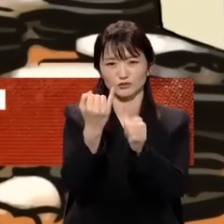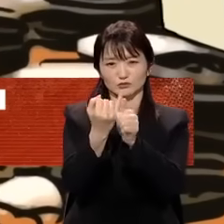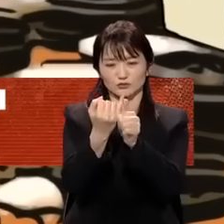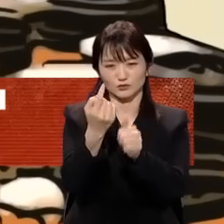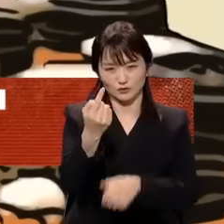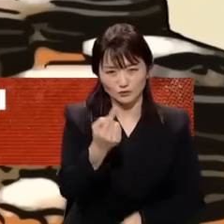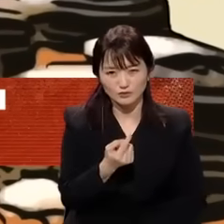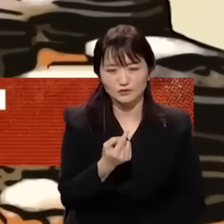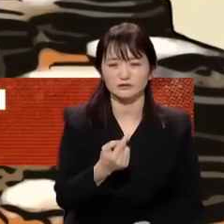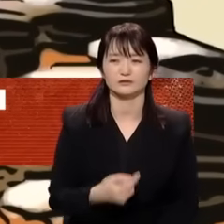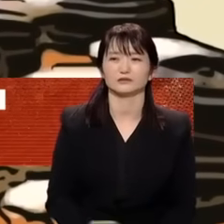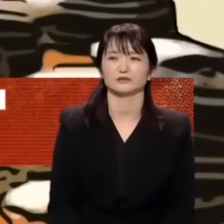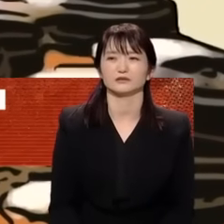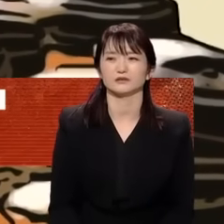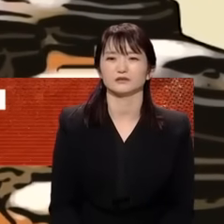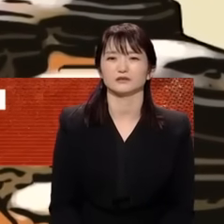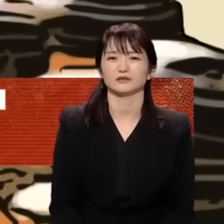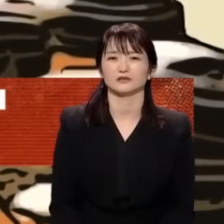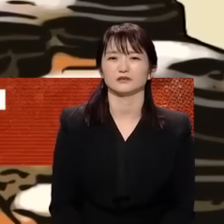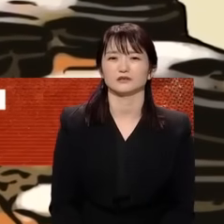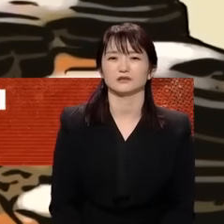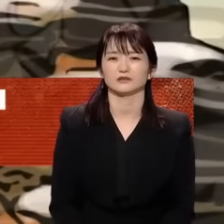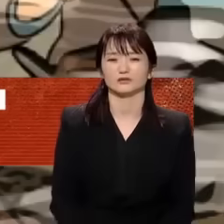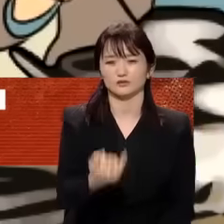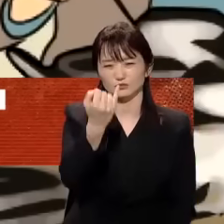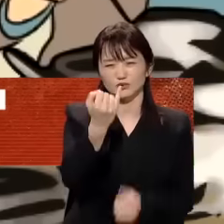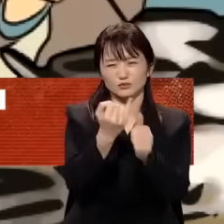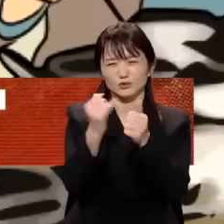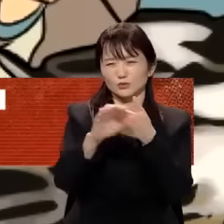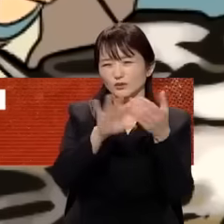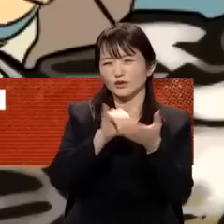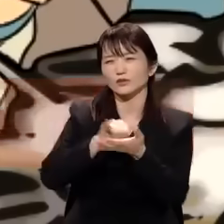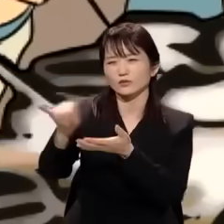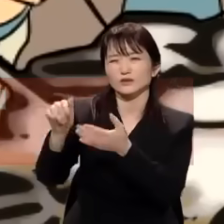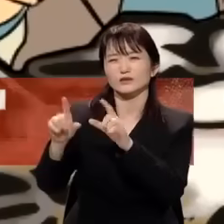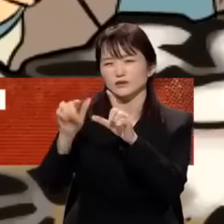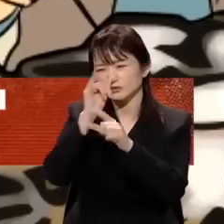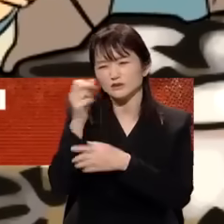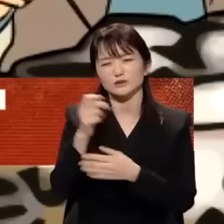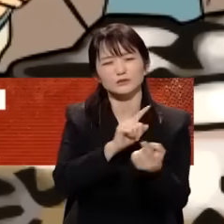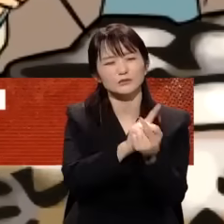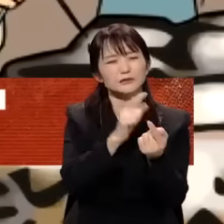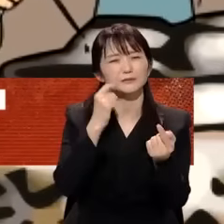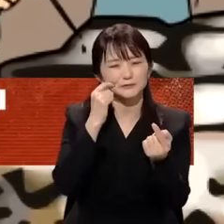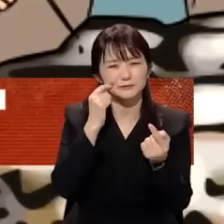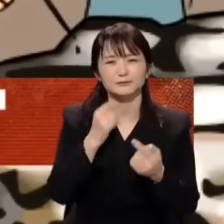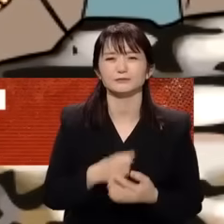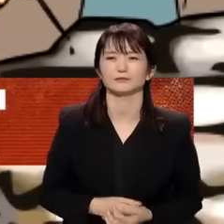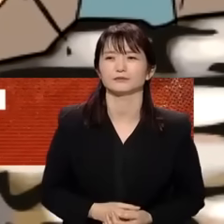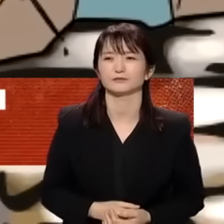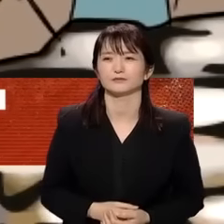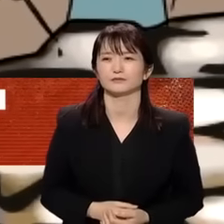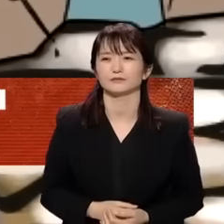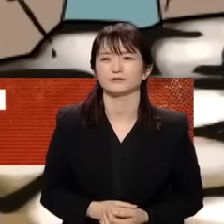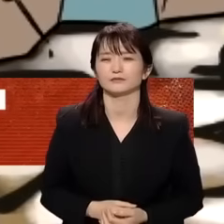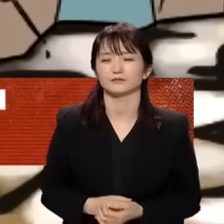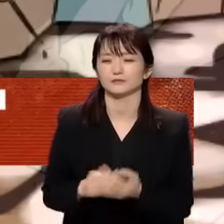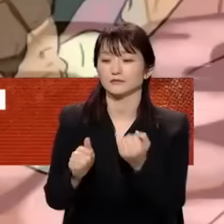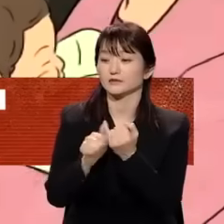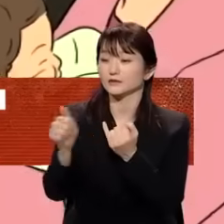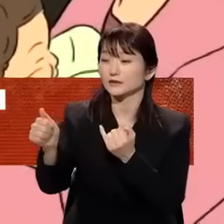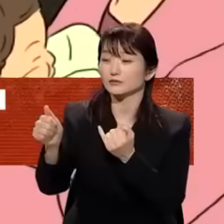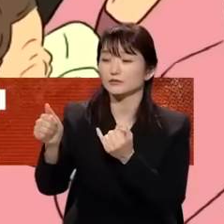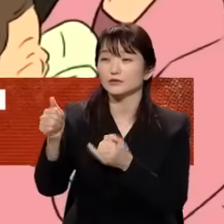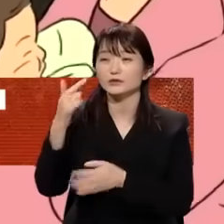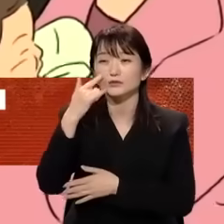누나도 부부가 또이 해외에 살고 있어서 자주 볼일이 없 없다라는 겁니다 그러니까 제보자 부모님께서는 남편의 부모님은 아이고